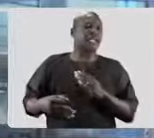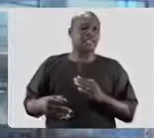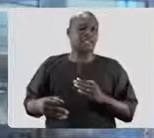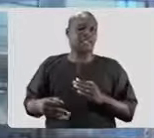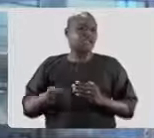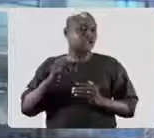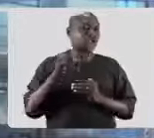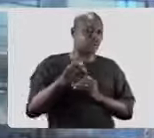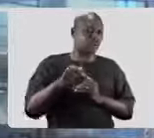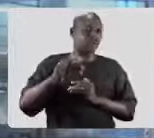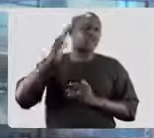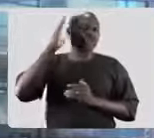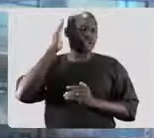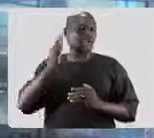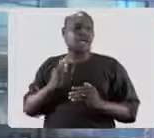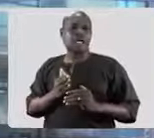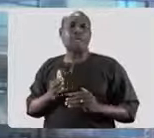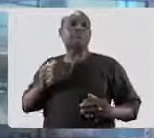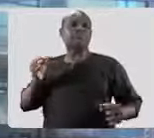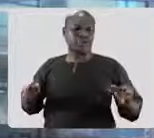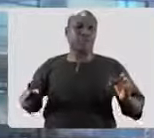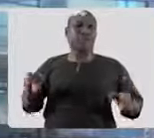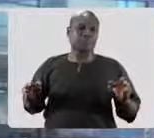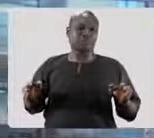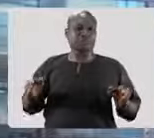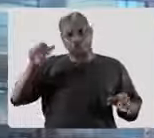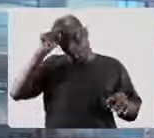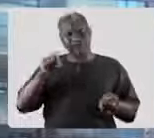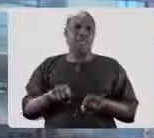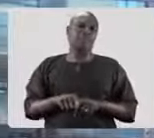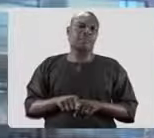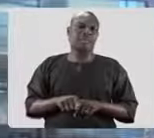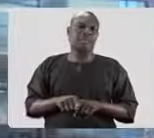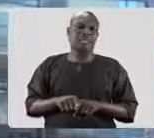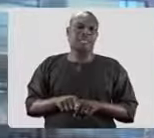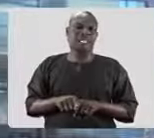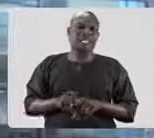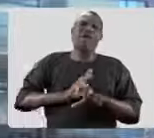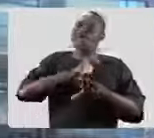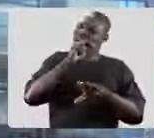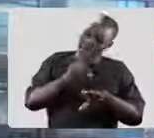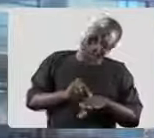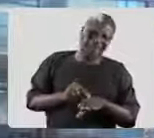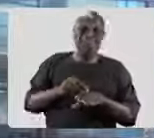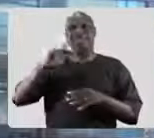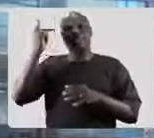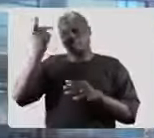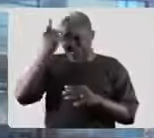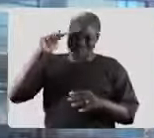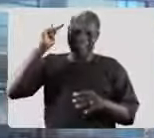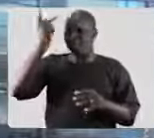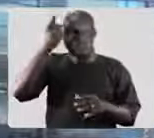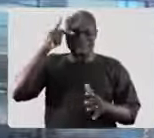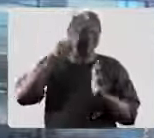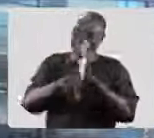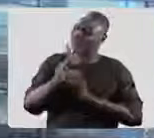na mparisa ento wo a na wada madafonom ba bi e di o man no enenam ene ye politics ne